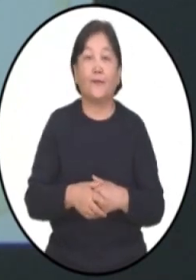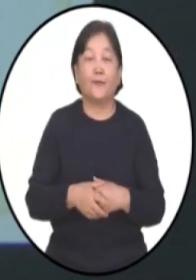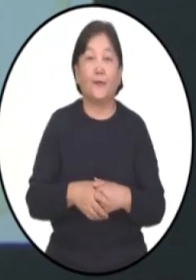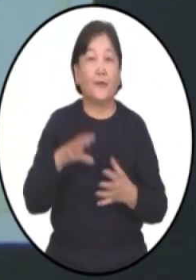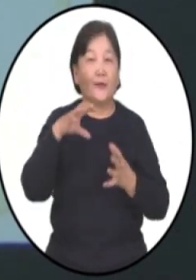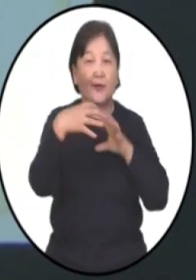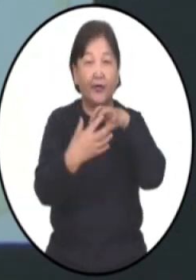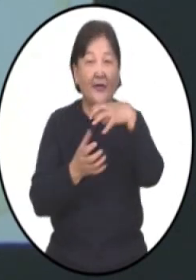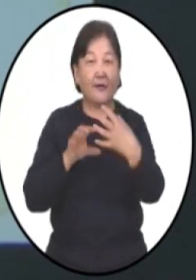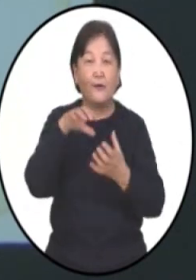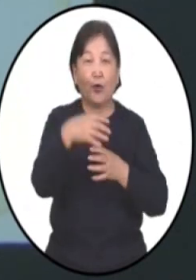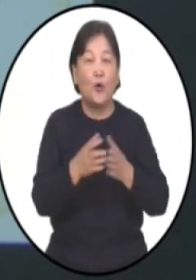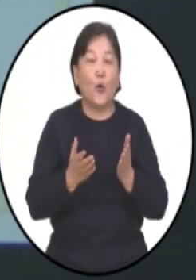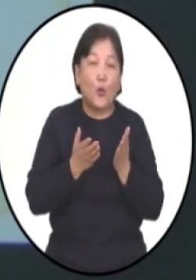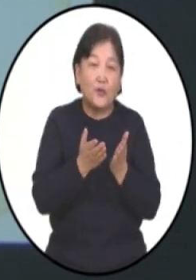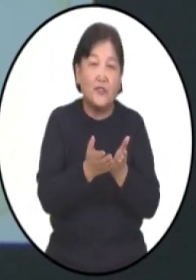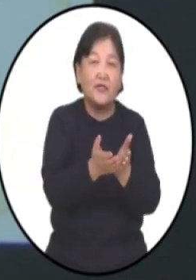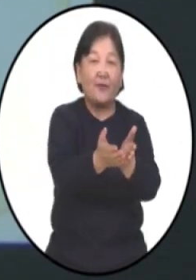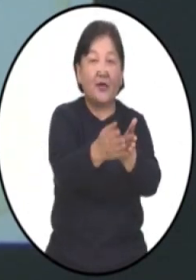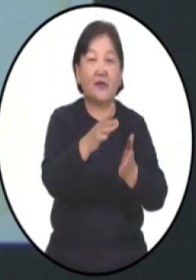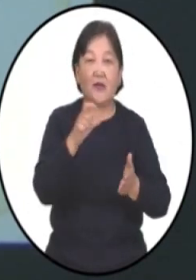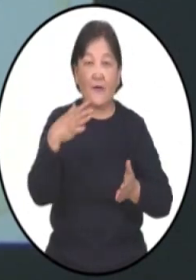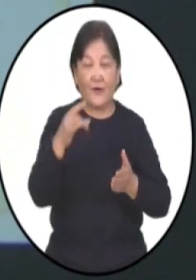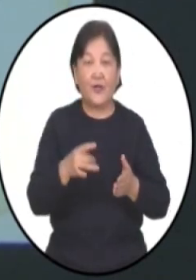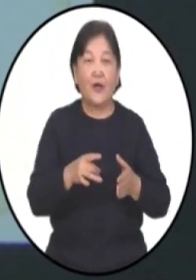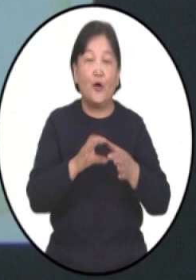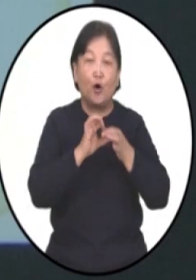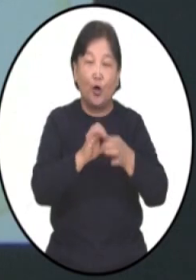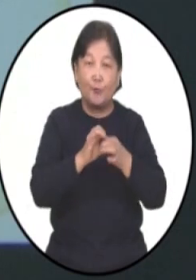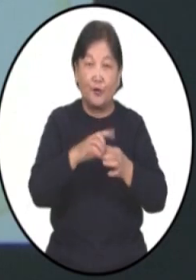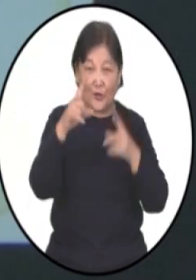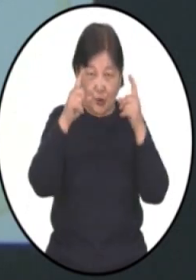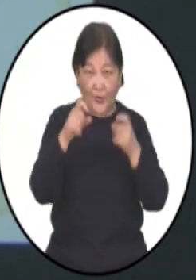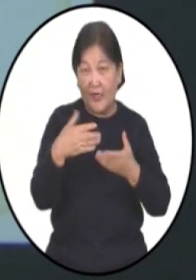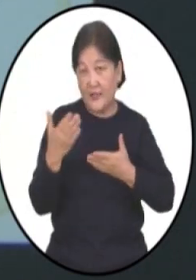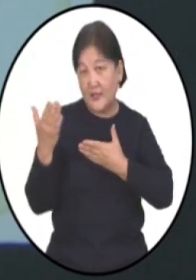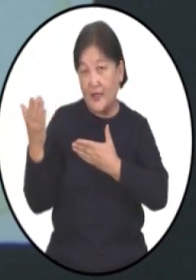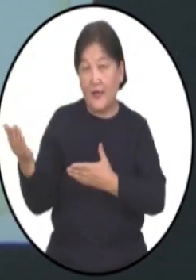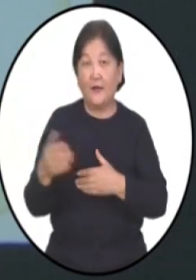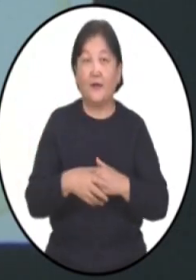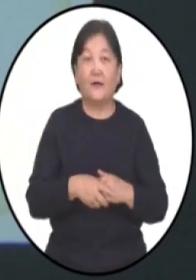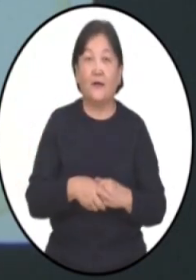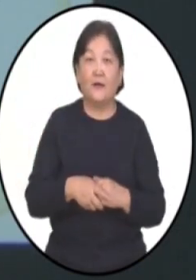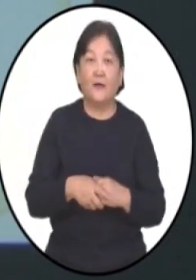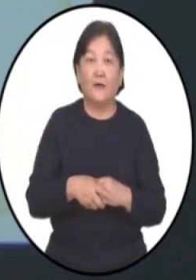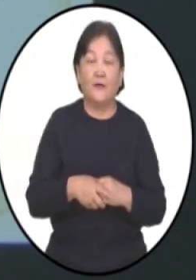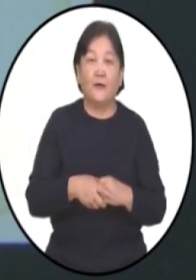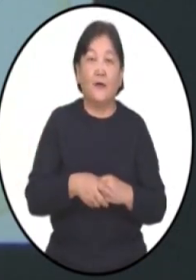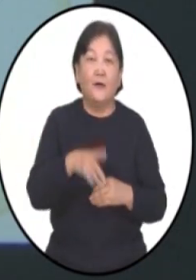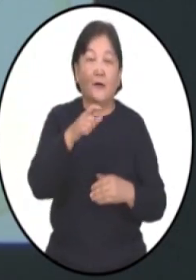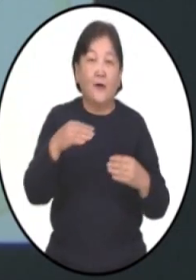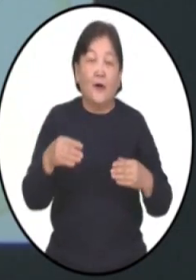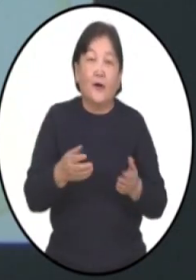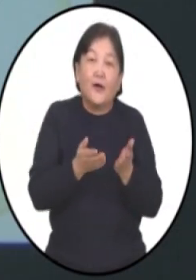дэлхийн усан замын усан тээврийн сүлжээний зургийг хүүхдүүд сайтар ажиглараа. За энэ тээврийн